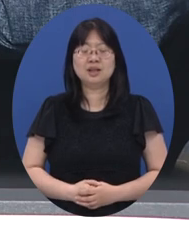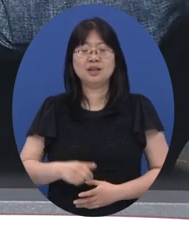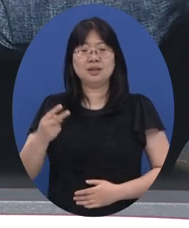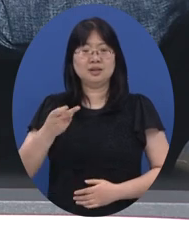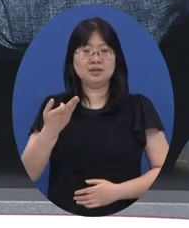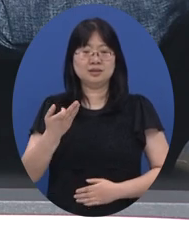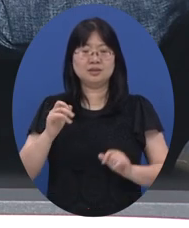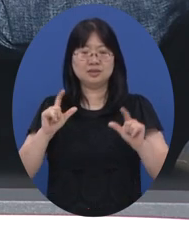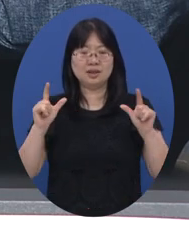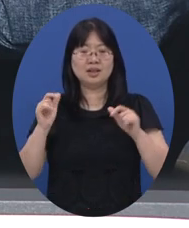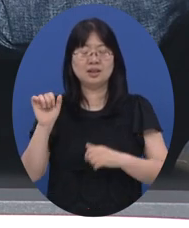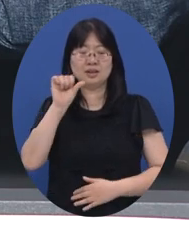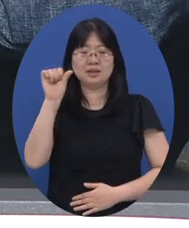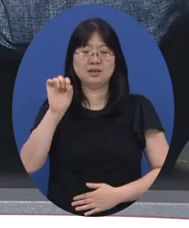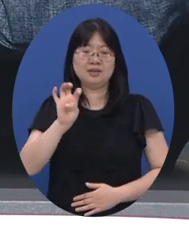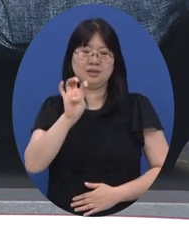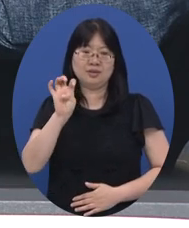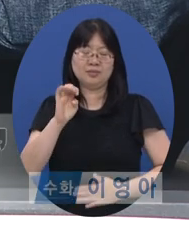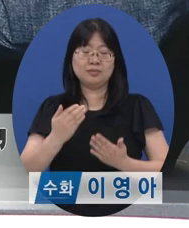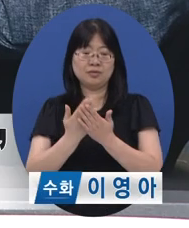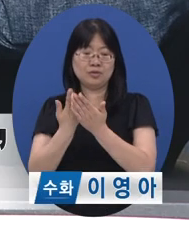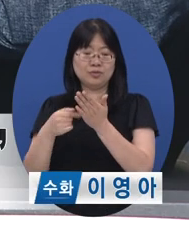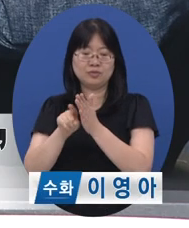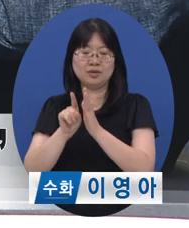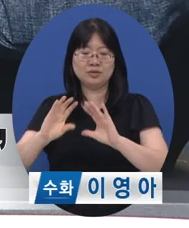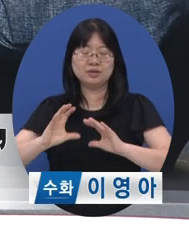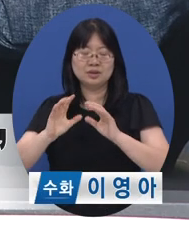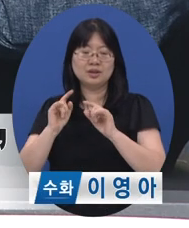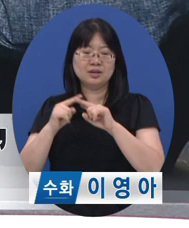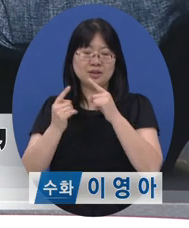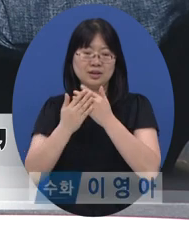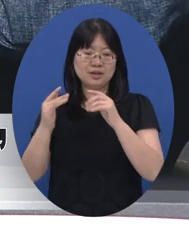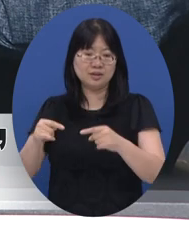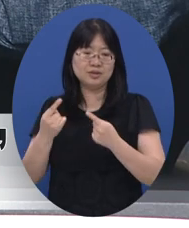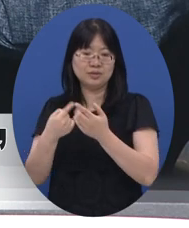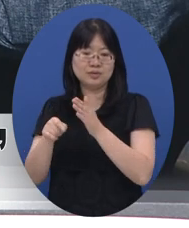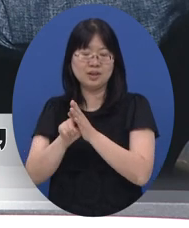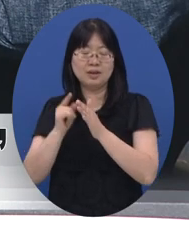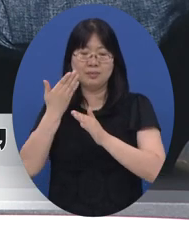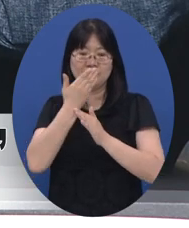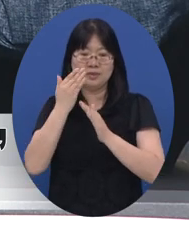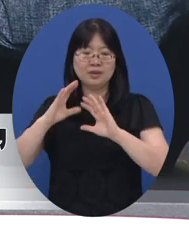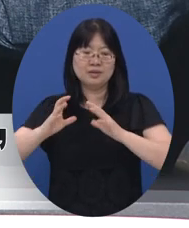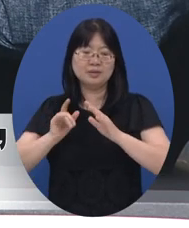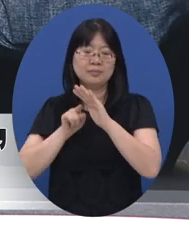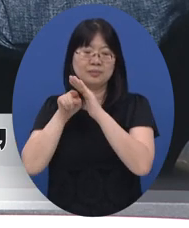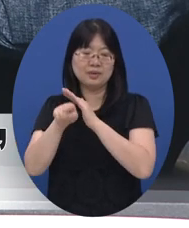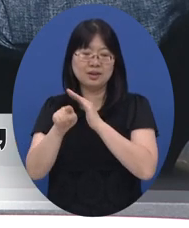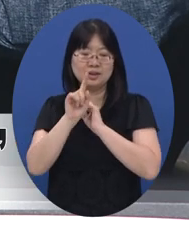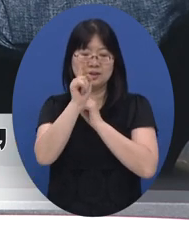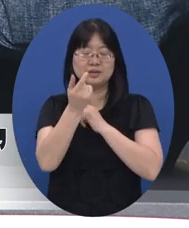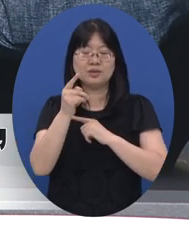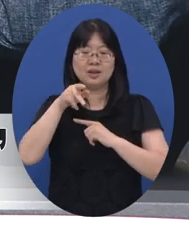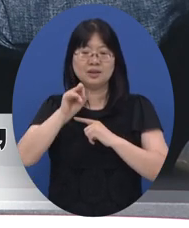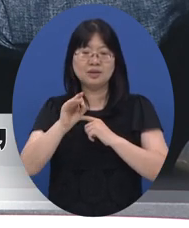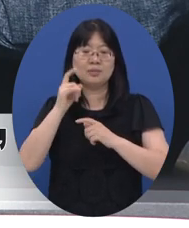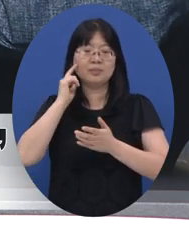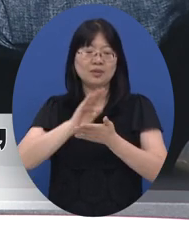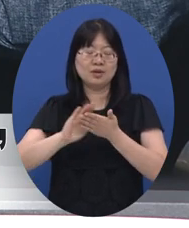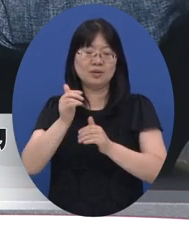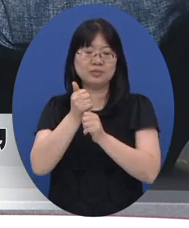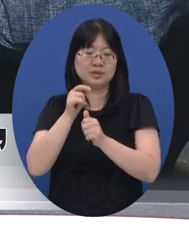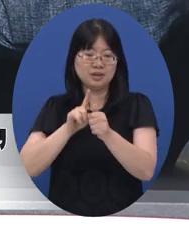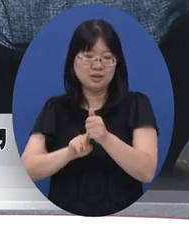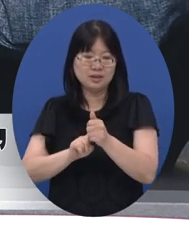2019 아시아 태평양에 평화번영을 위한 국제대회 참가 차 필리핀을 방문한 이화영 경우도 평 합지 사가 어려운 사회